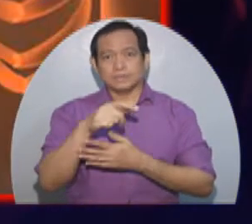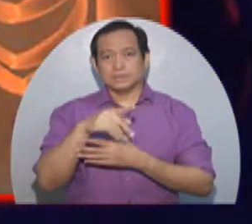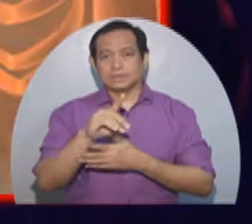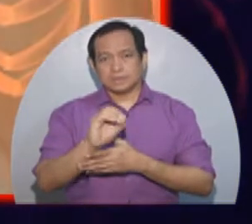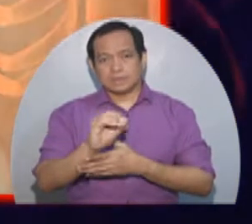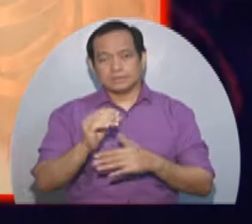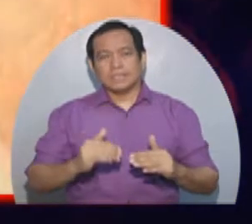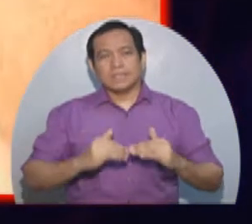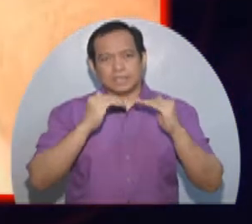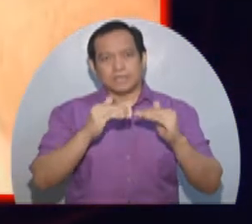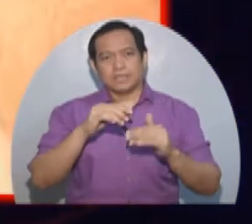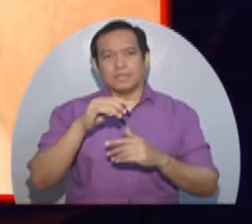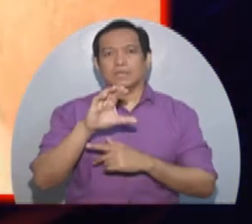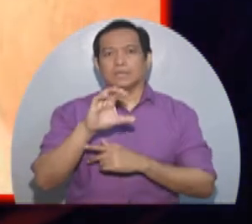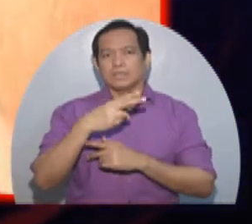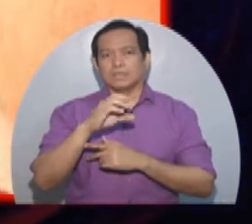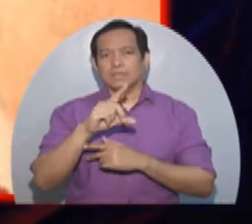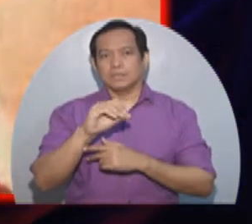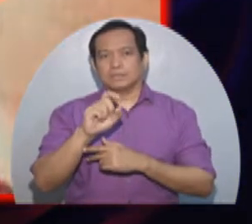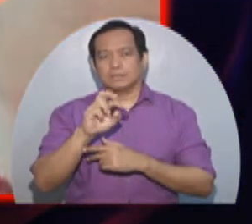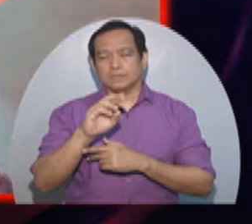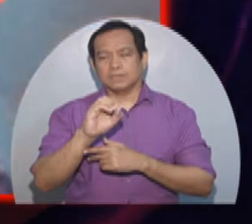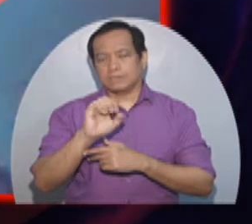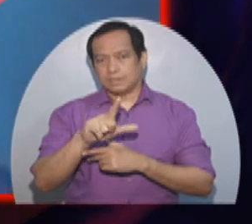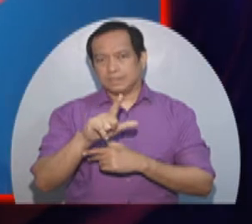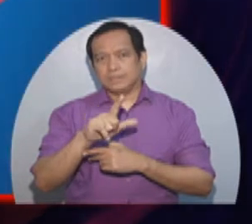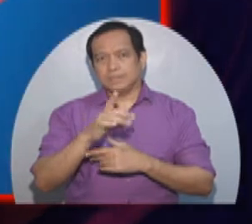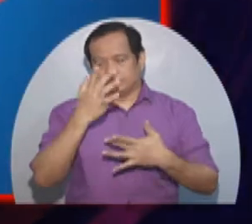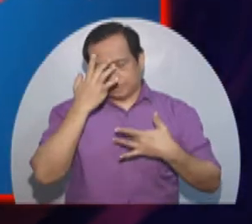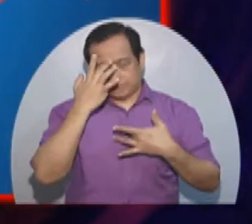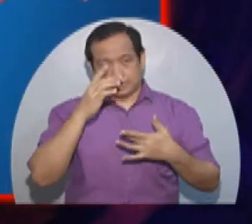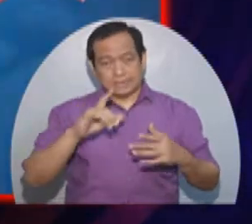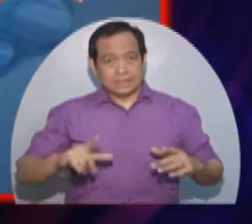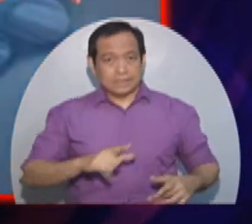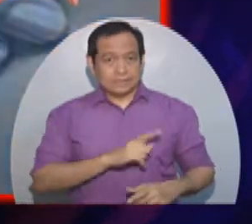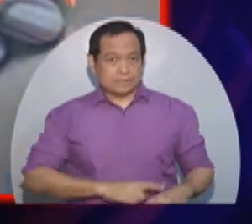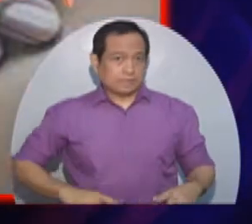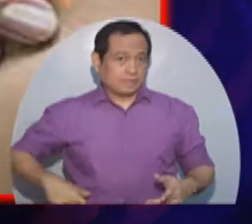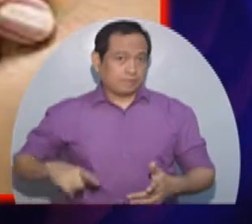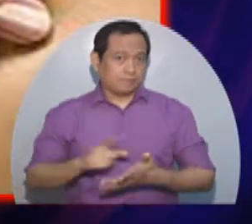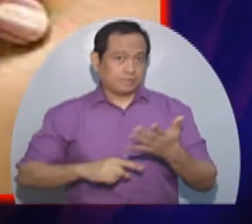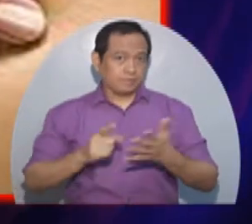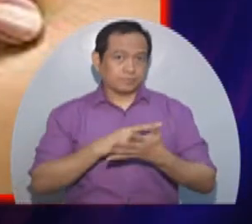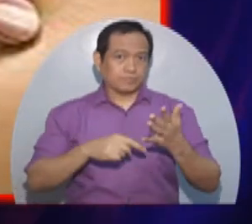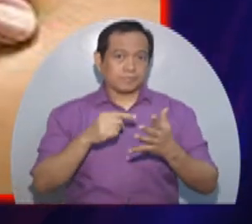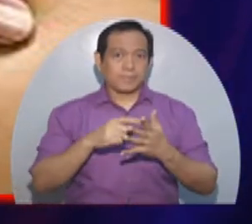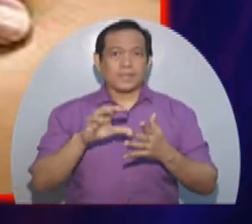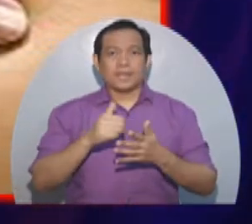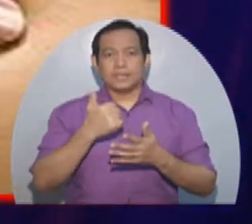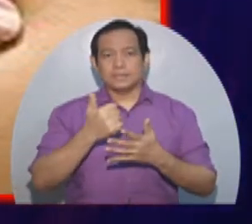abdo, mataas na kolesterol, sakit sa atay. Ilan sa mga sintomas